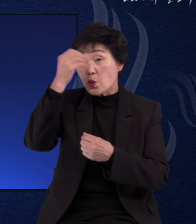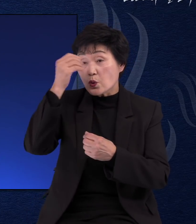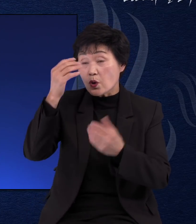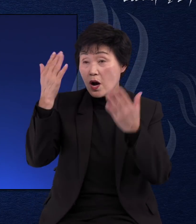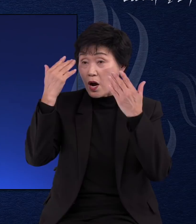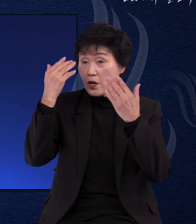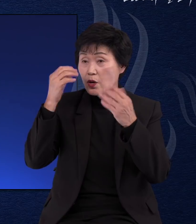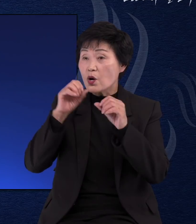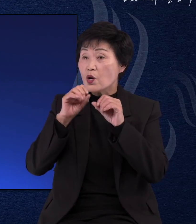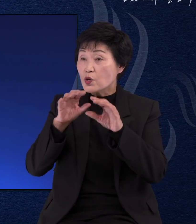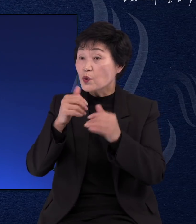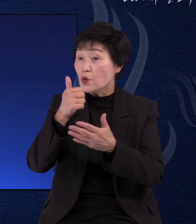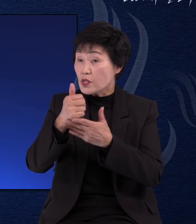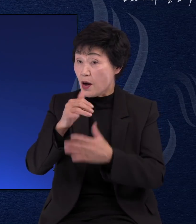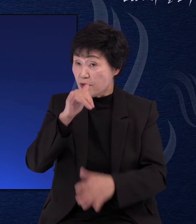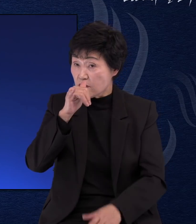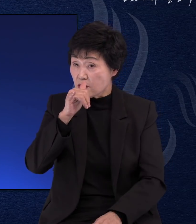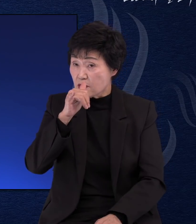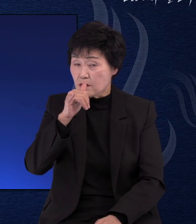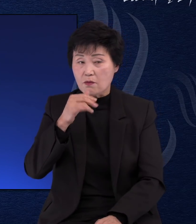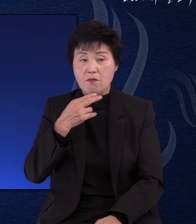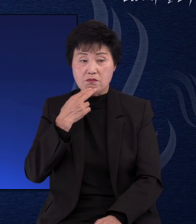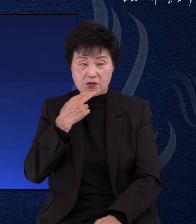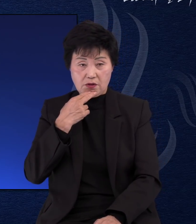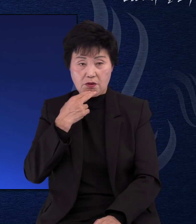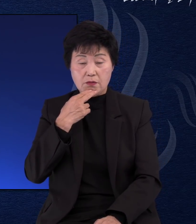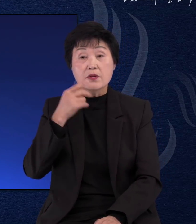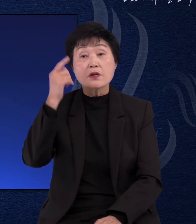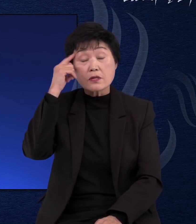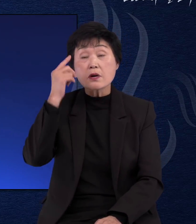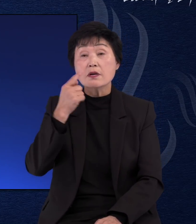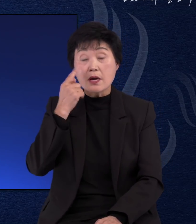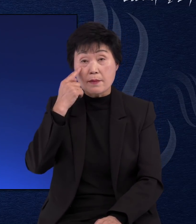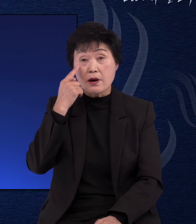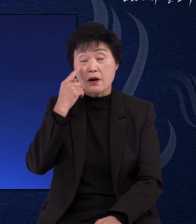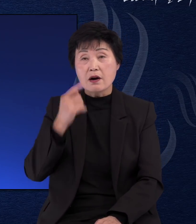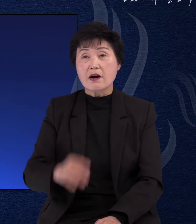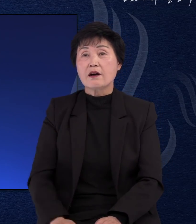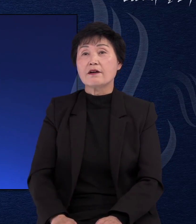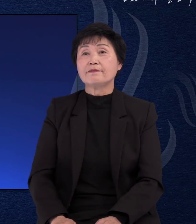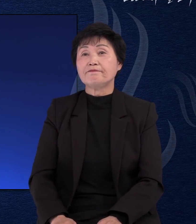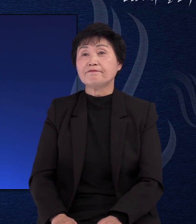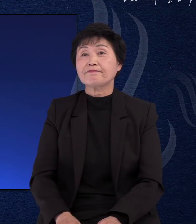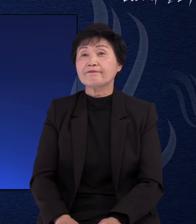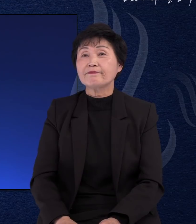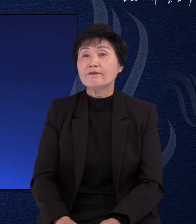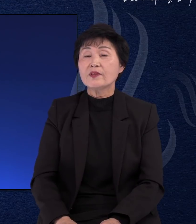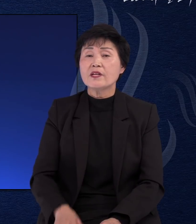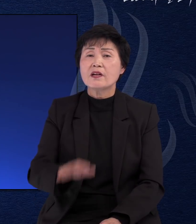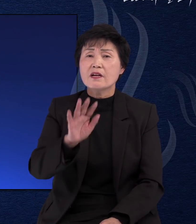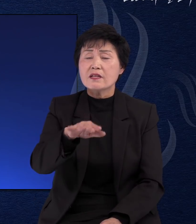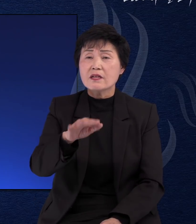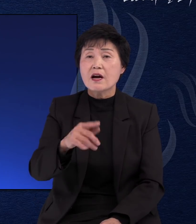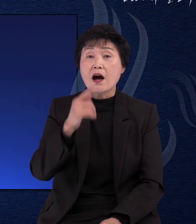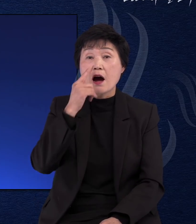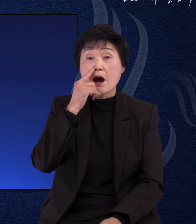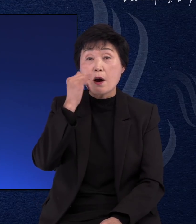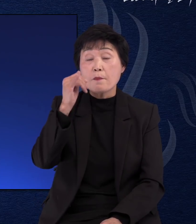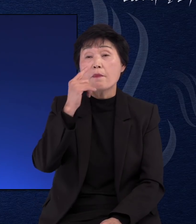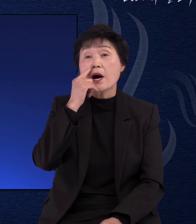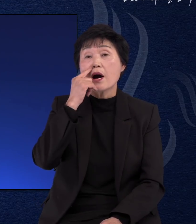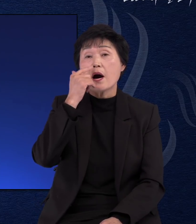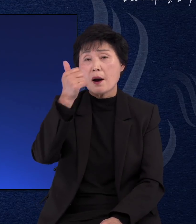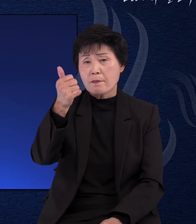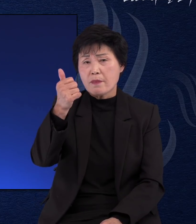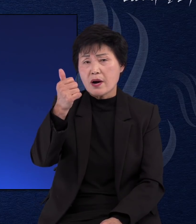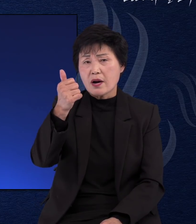없는데요. 그럼 생각해봐라. 저 집이 가족회의 한번 해서 얘들아 엄마 아빠는 아무